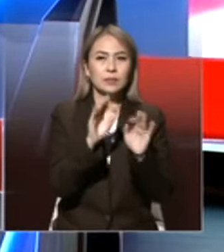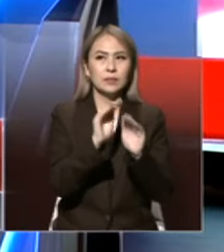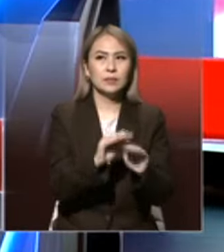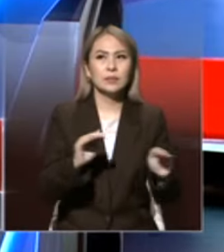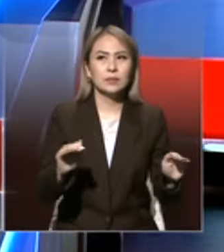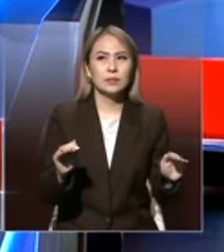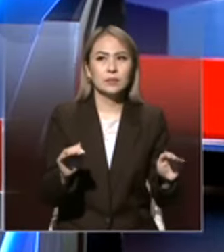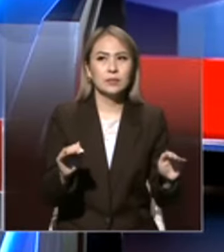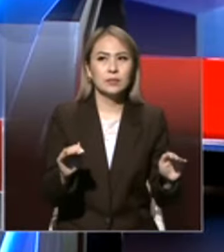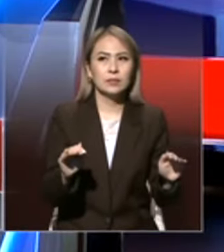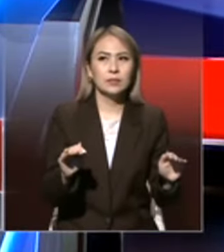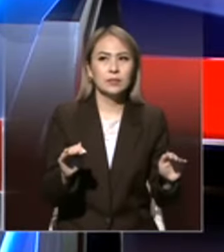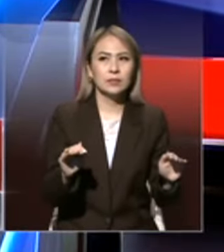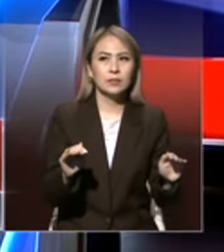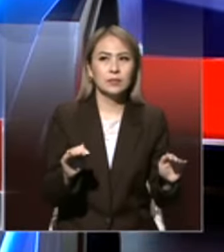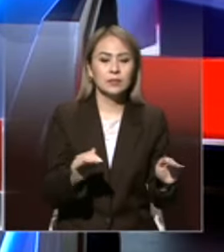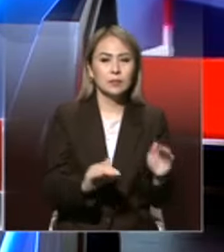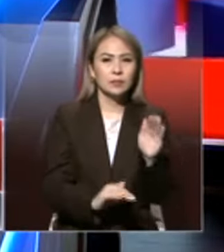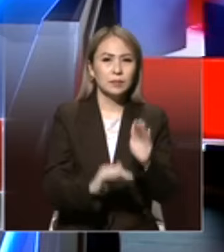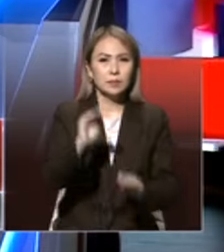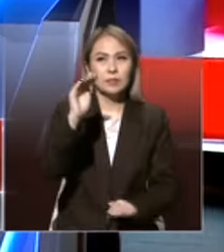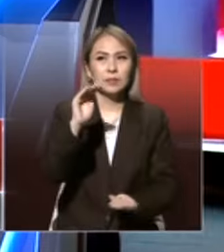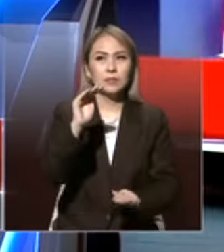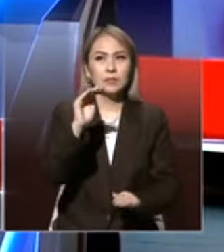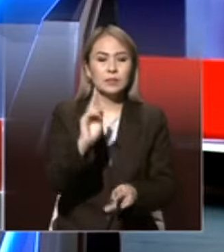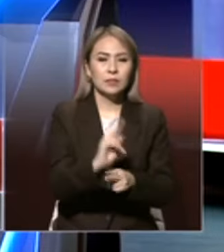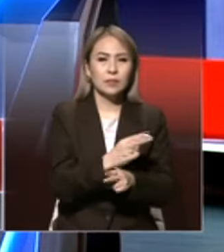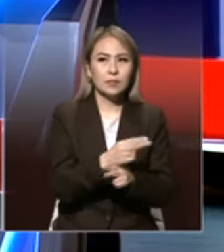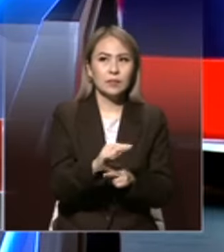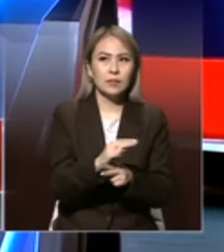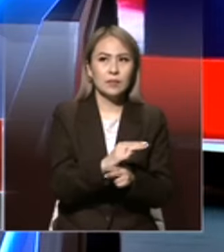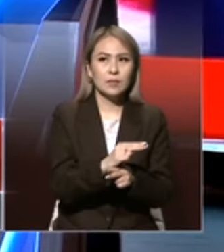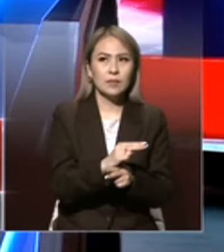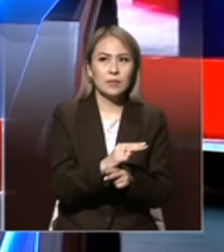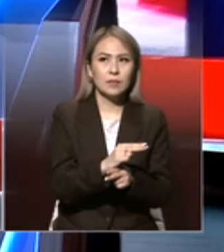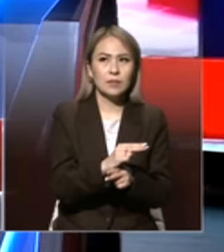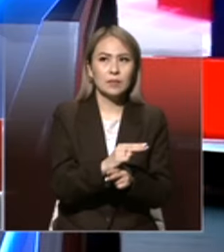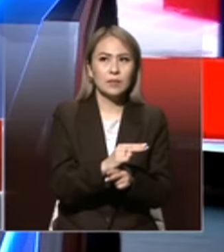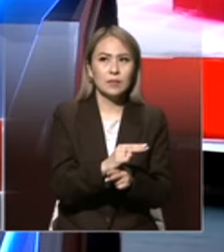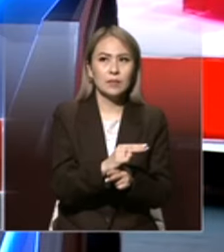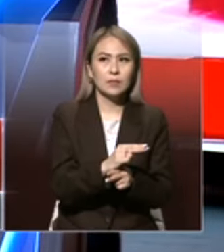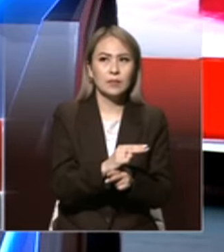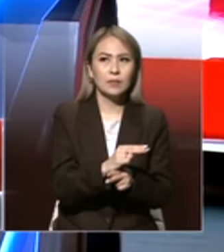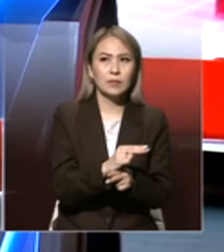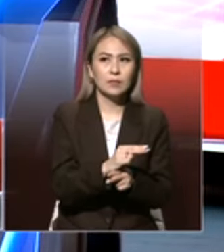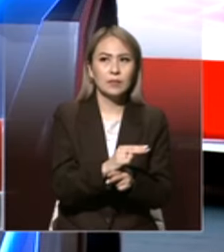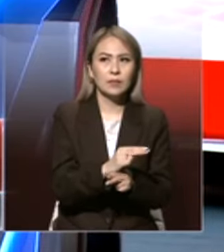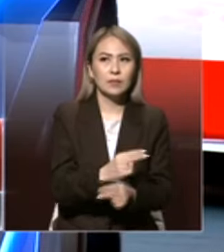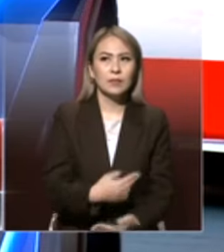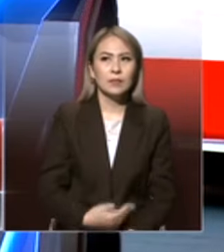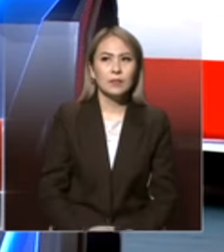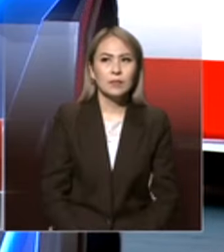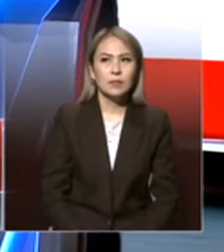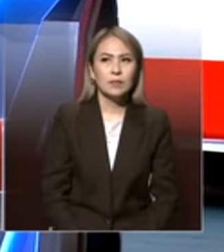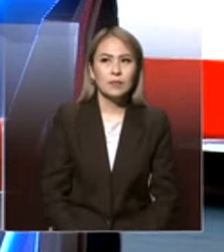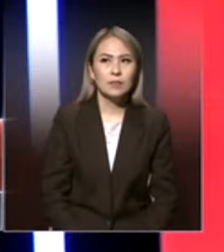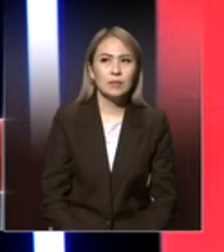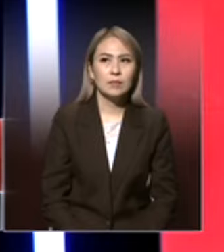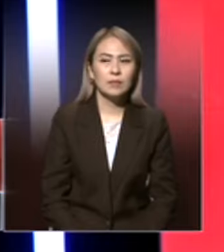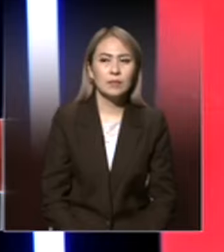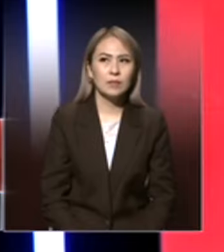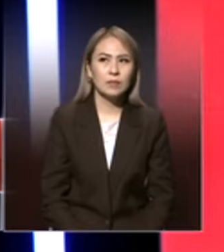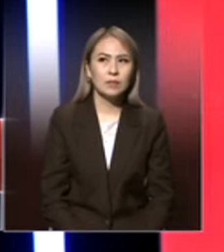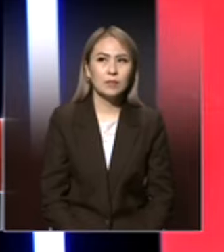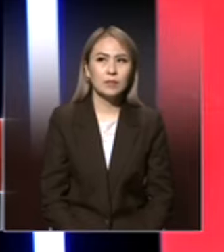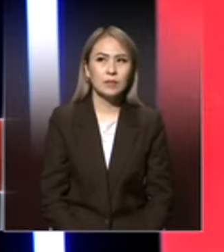балаларды жаңа айтып кеткен балабақшадан бастап тәрбиелеуге біз... Ақмарал ханым айтты ғой, Жаннұр ханым